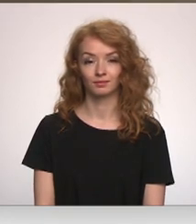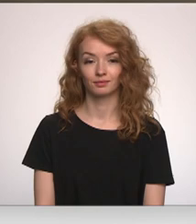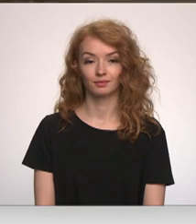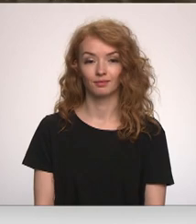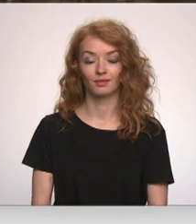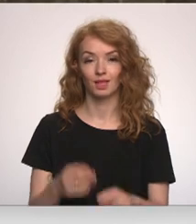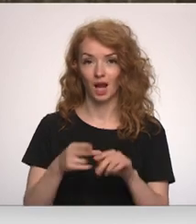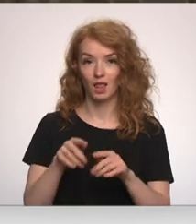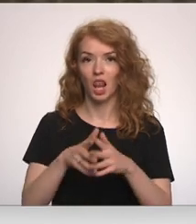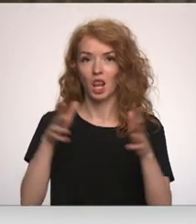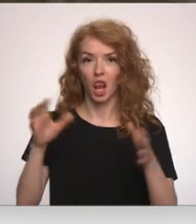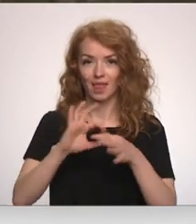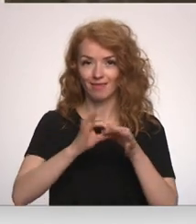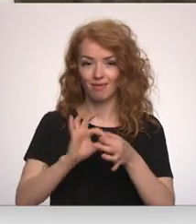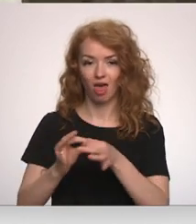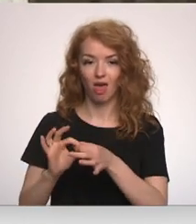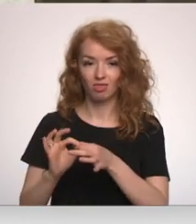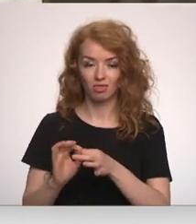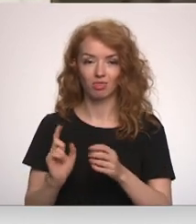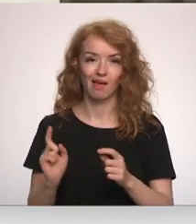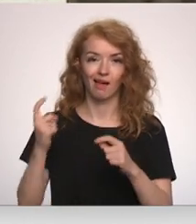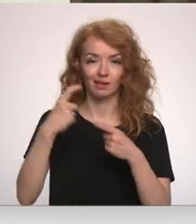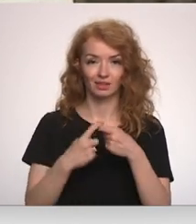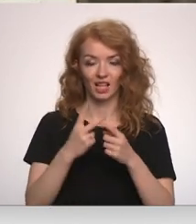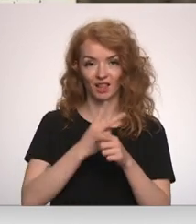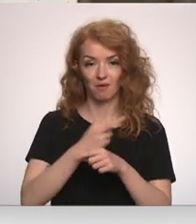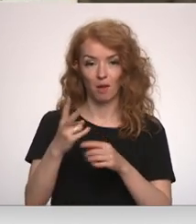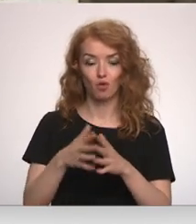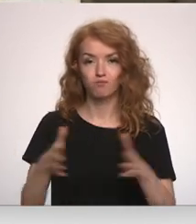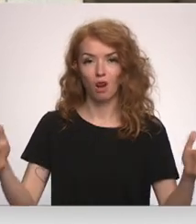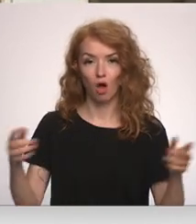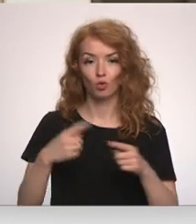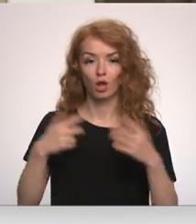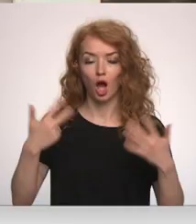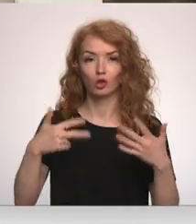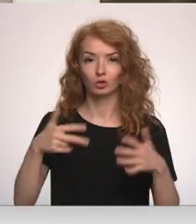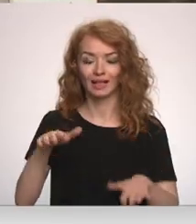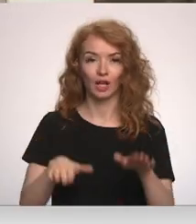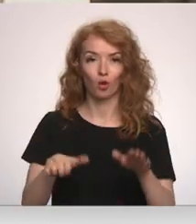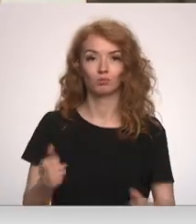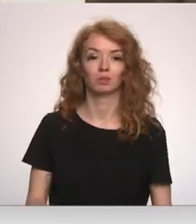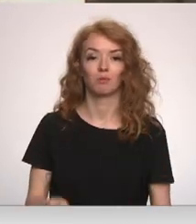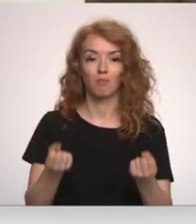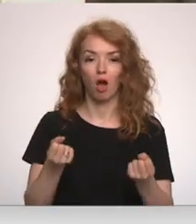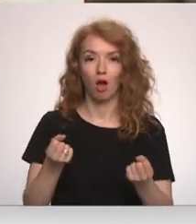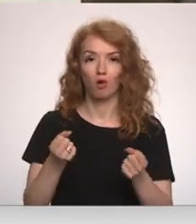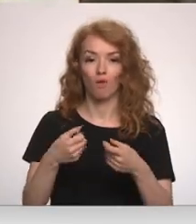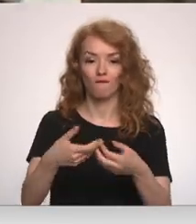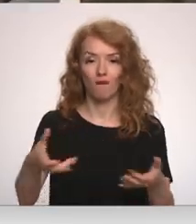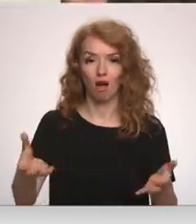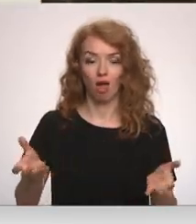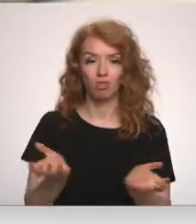Tik lielās ķēdēs iekarina diametrā gandrīz 2 metrus plato un teju 80 kg smago vainagu, bez